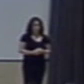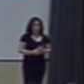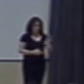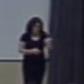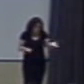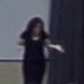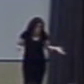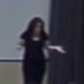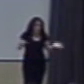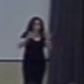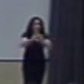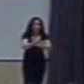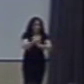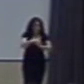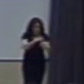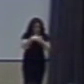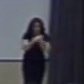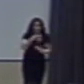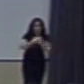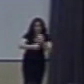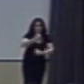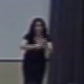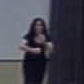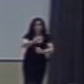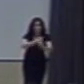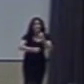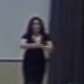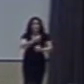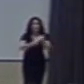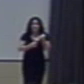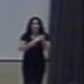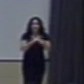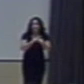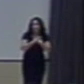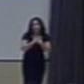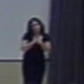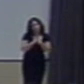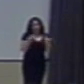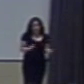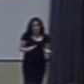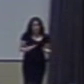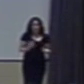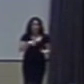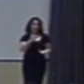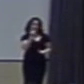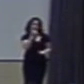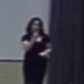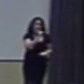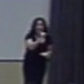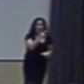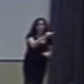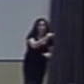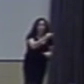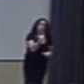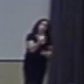la veritat és que en aquesta situació de crisi sembla com que és molt més difícil reclamar això. També no podem reclamar als